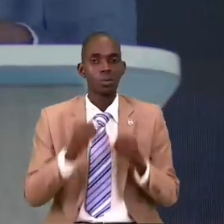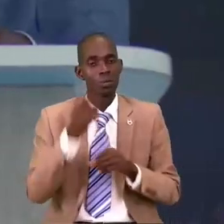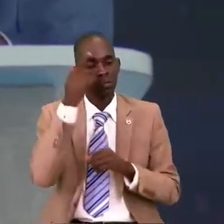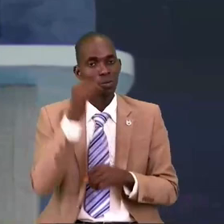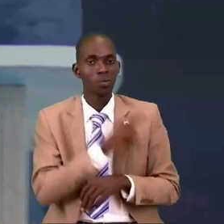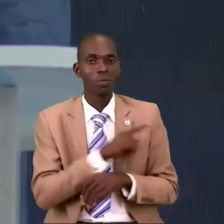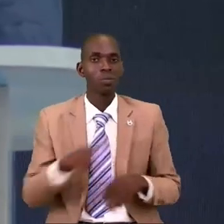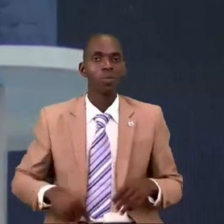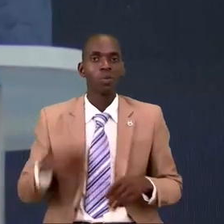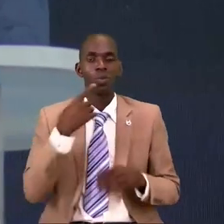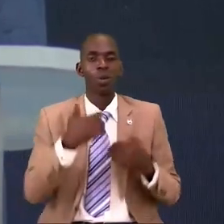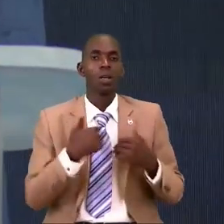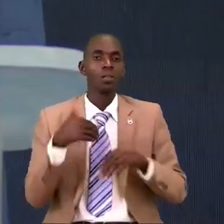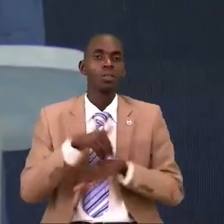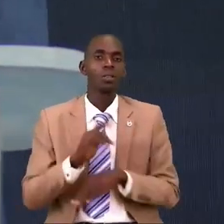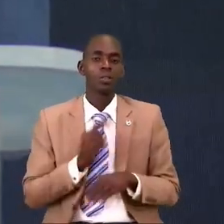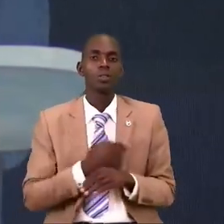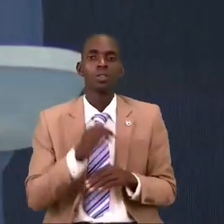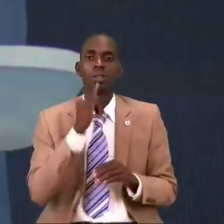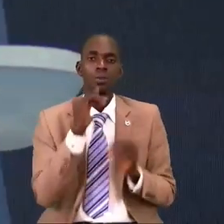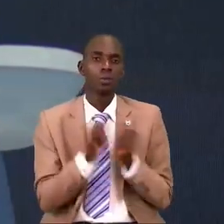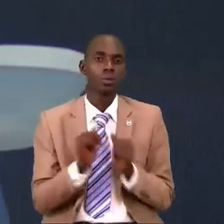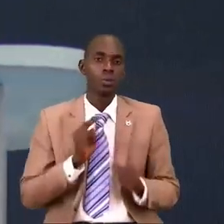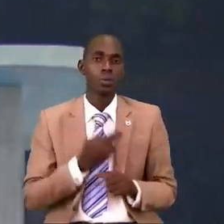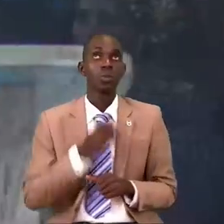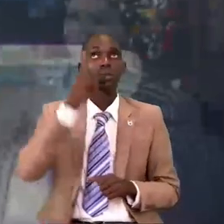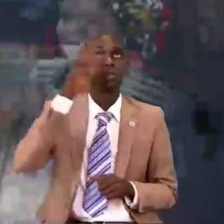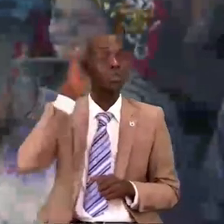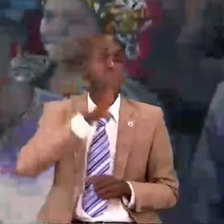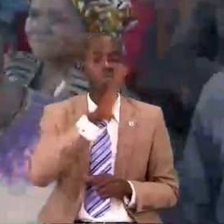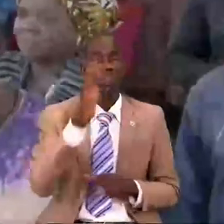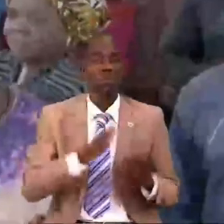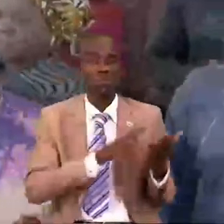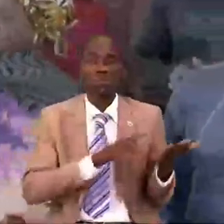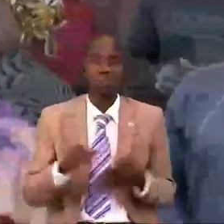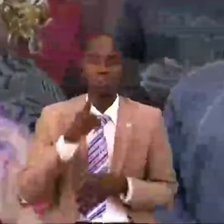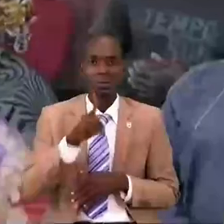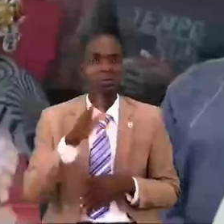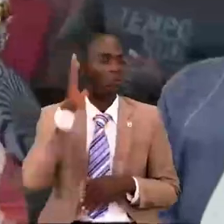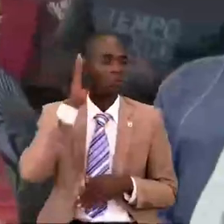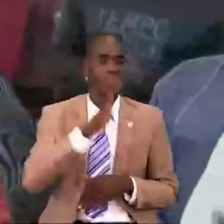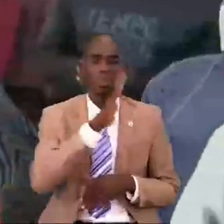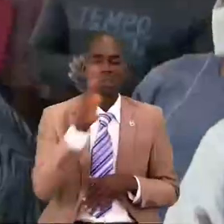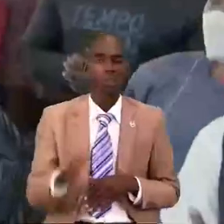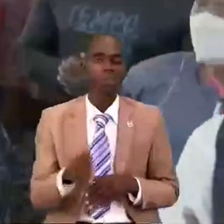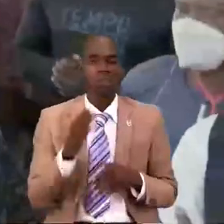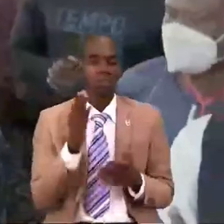Il ne va pas t'abandonner. Accepte-le. Tiens sur les promesses de Dieu.